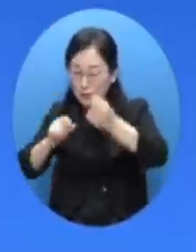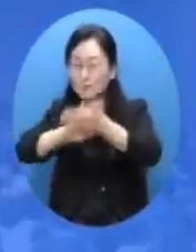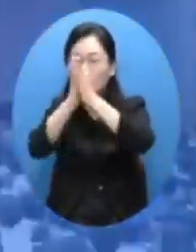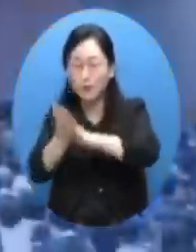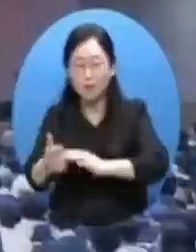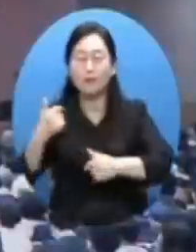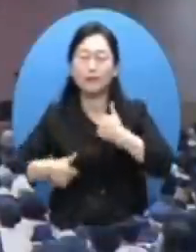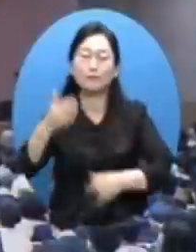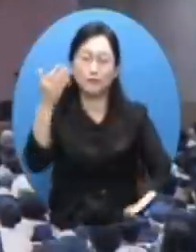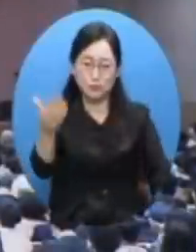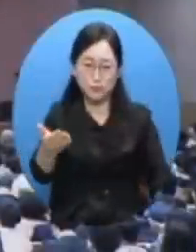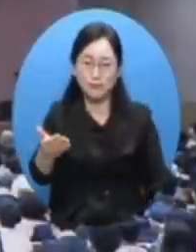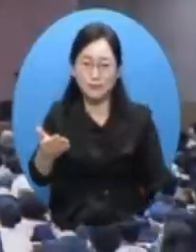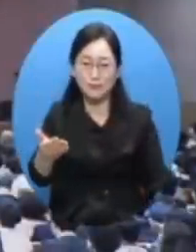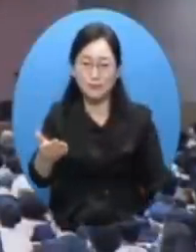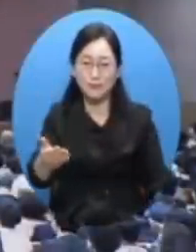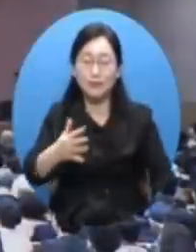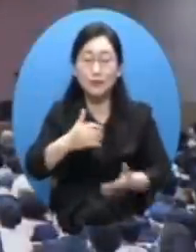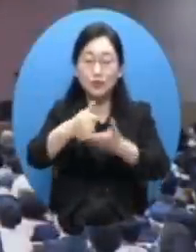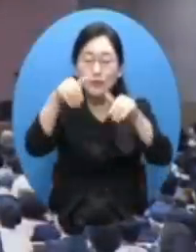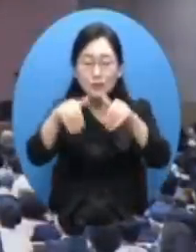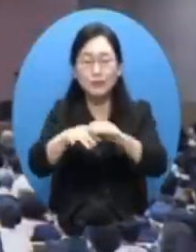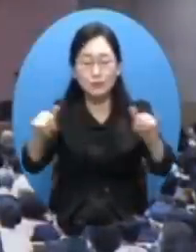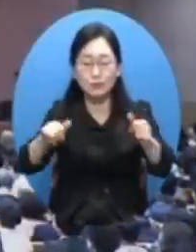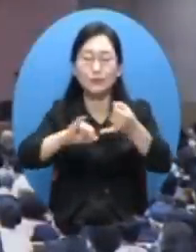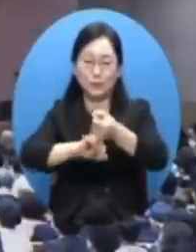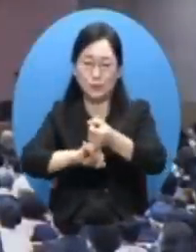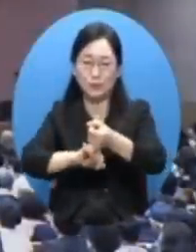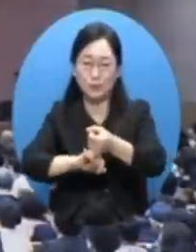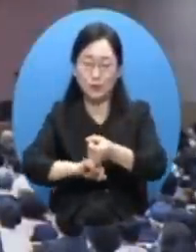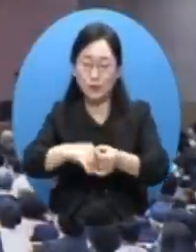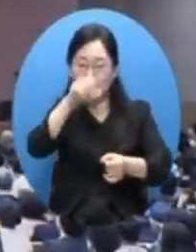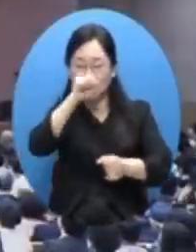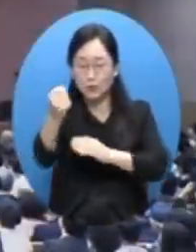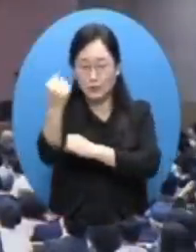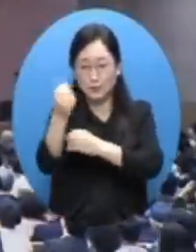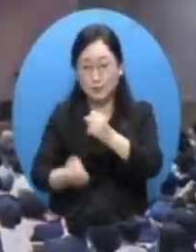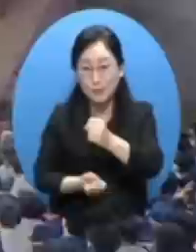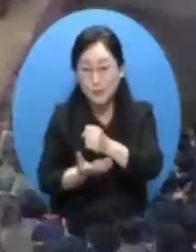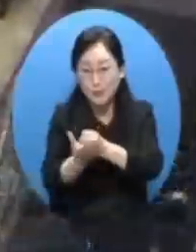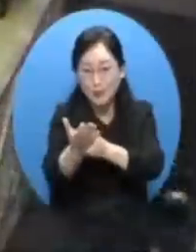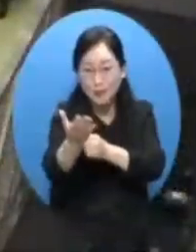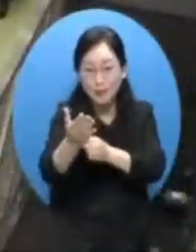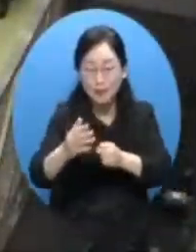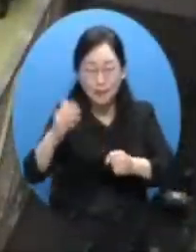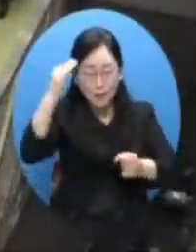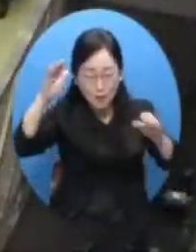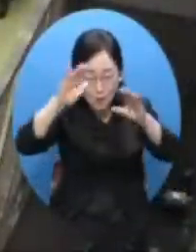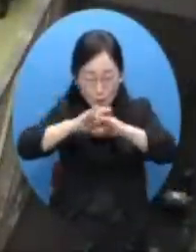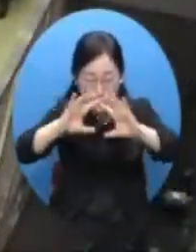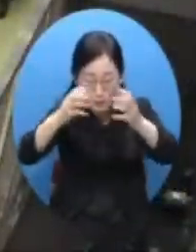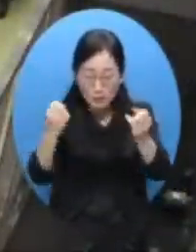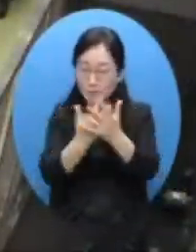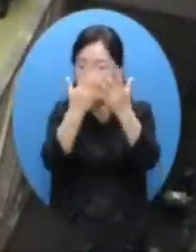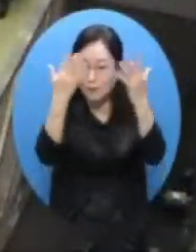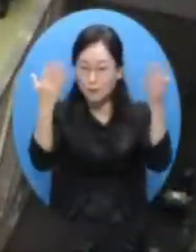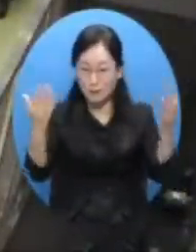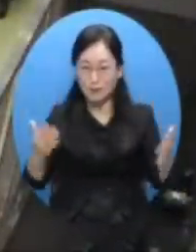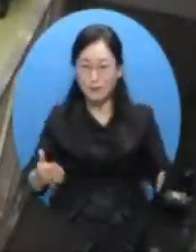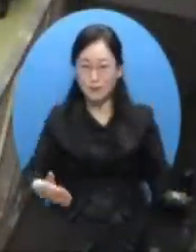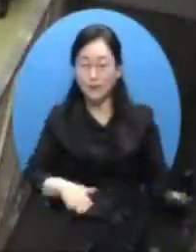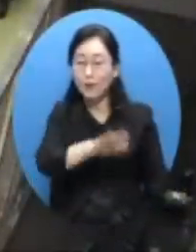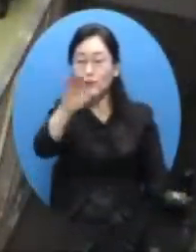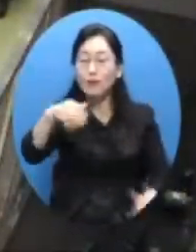넘쳐나는 그러한 주님의 일꾼들이 되어서 선한 영향력을 끼칠 때 이 어두운 세상이 밝아지게 되는 것입니다. 하나님이